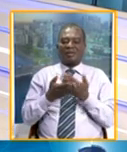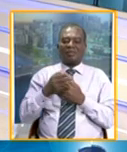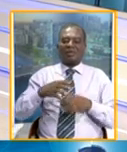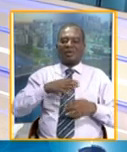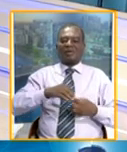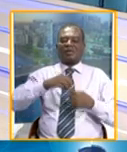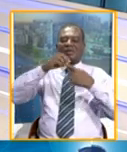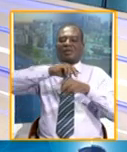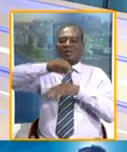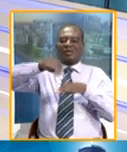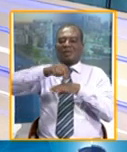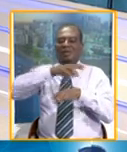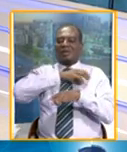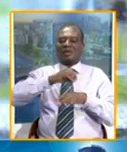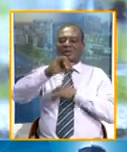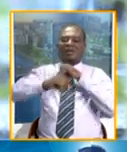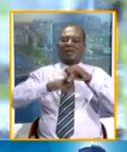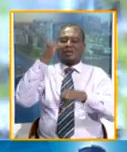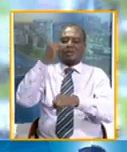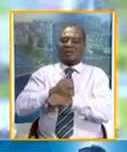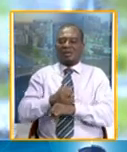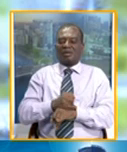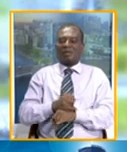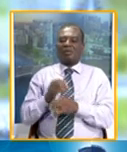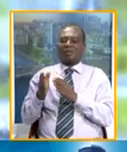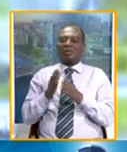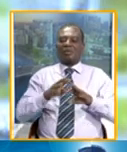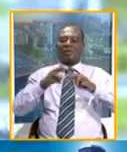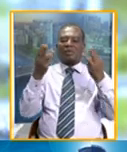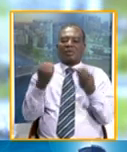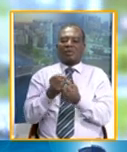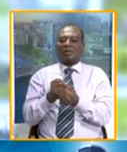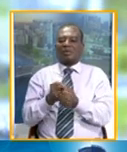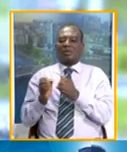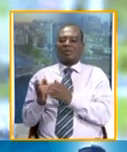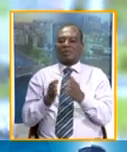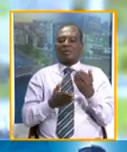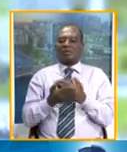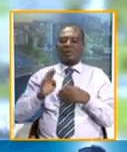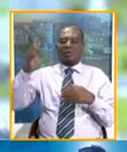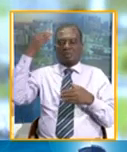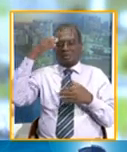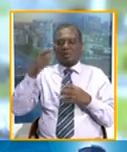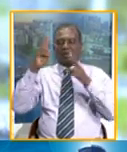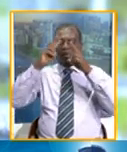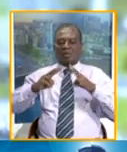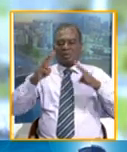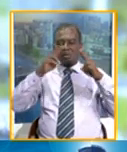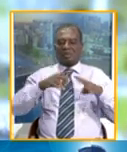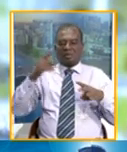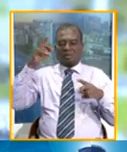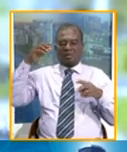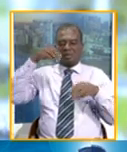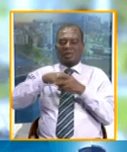experts nationaux et internationaux. Ils ont préparé un atelier organisé par le ministère de la Ville dans le cadre de la politique